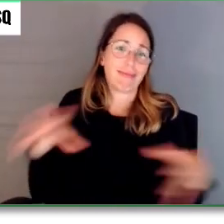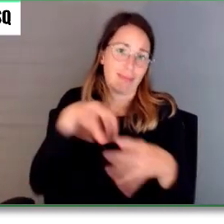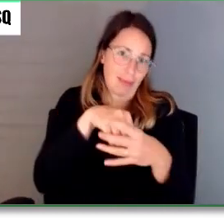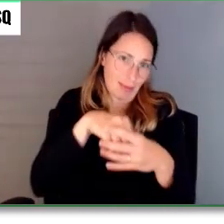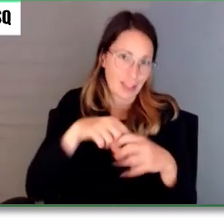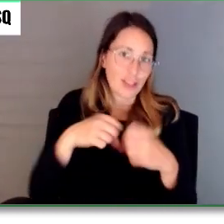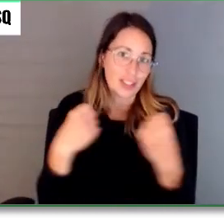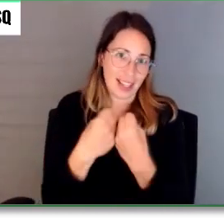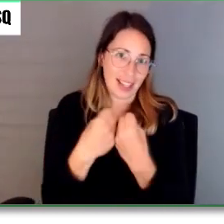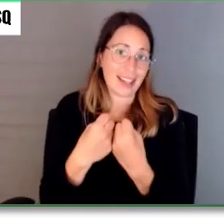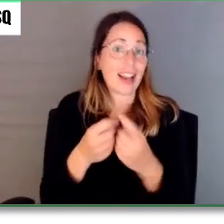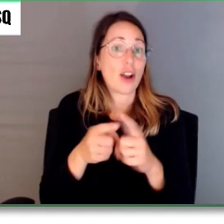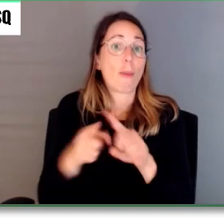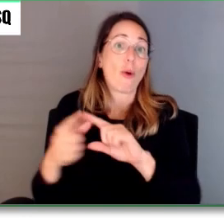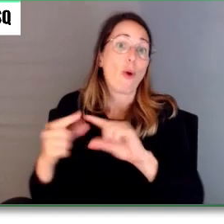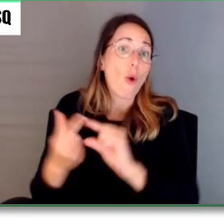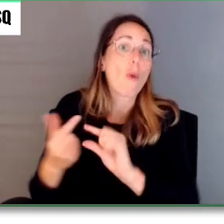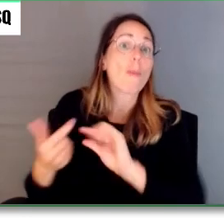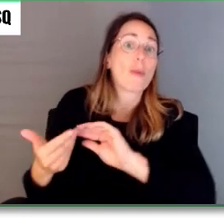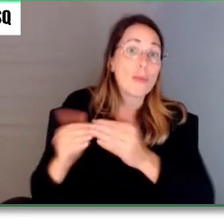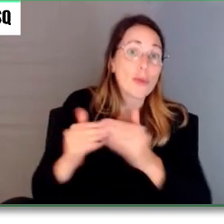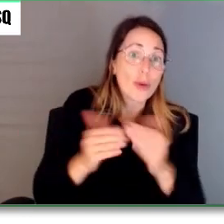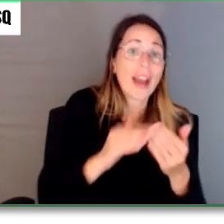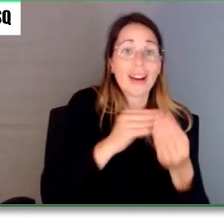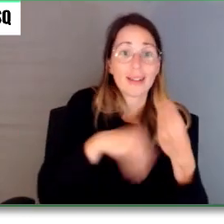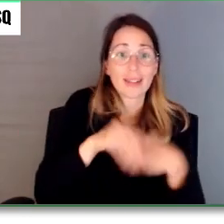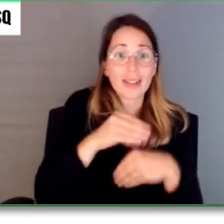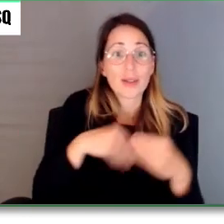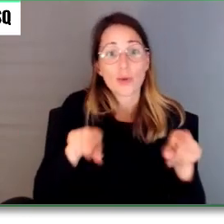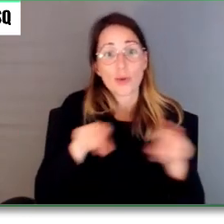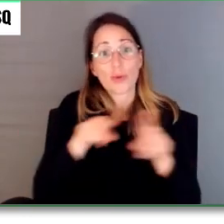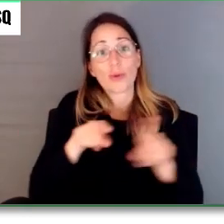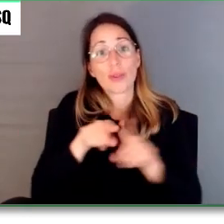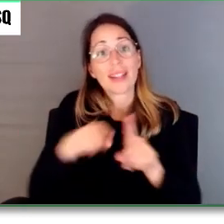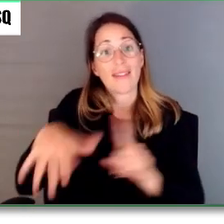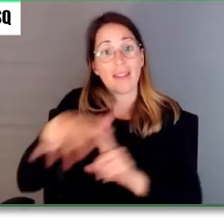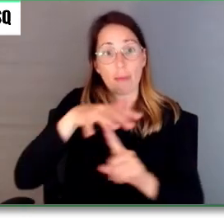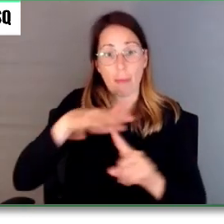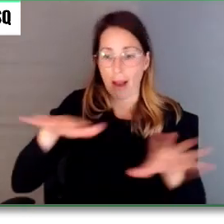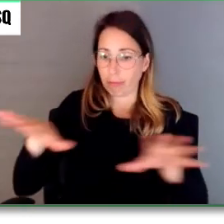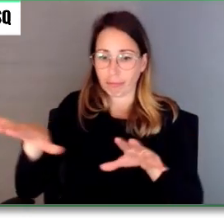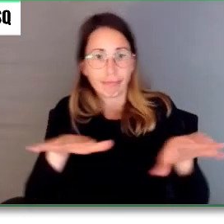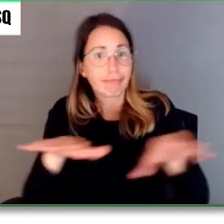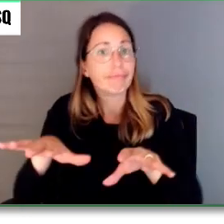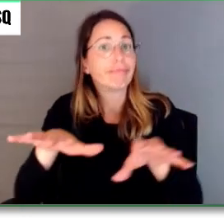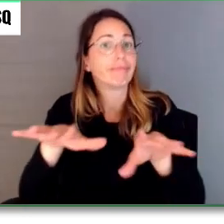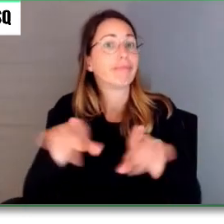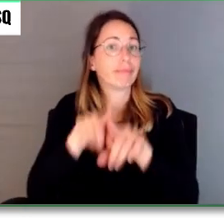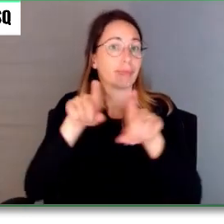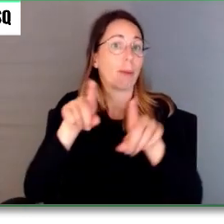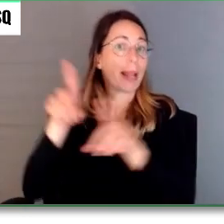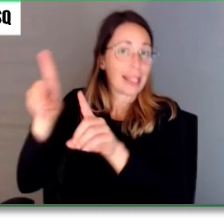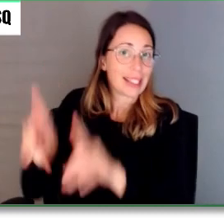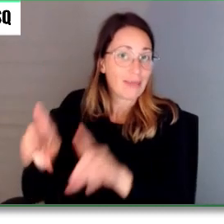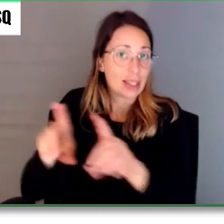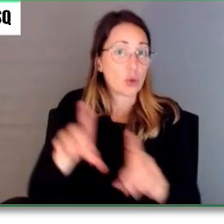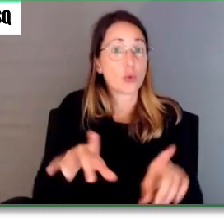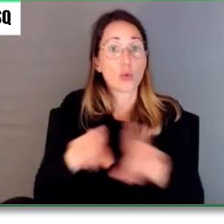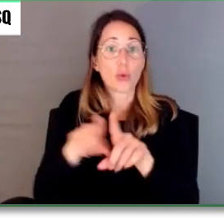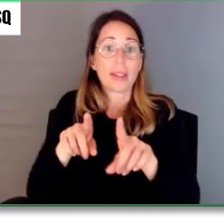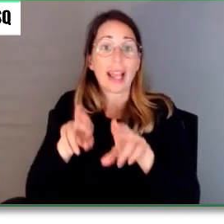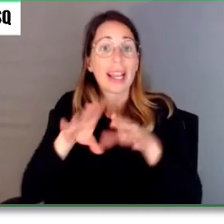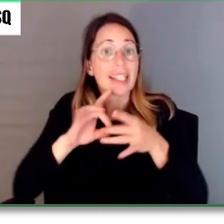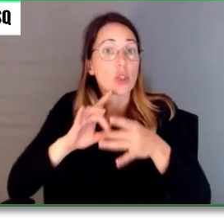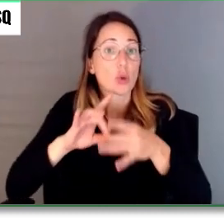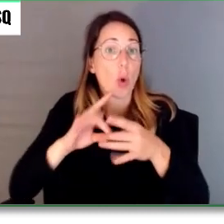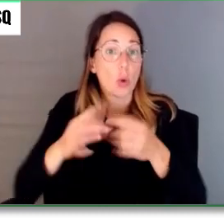le macro-environnement, ce sont les gestes posés par des individus, y compris les réseaux de soutien avec des personnes, pour des personnes vivant avec